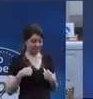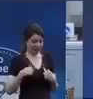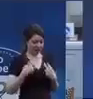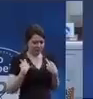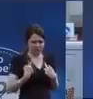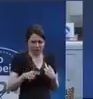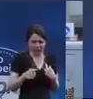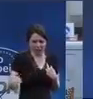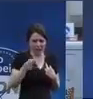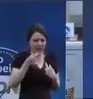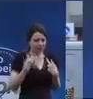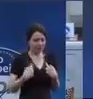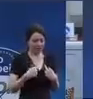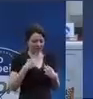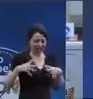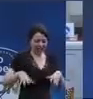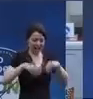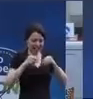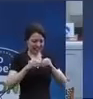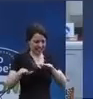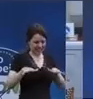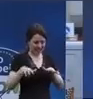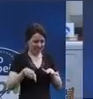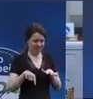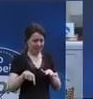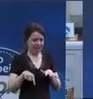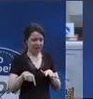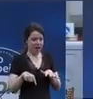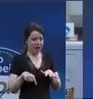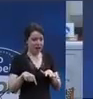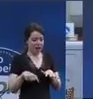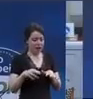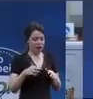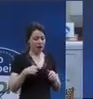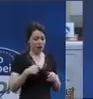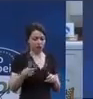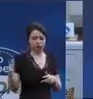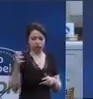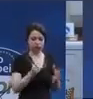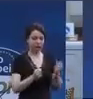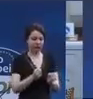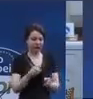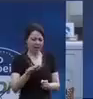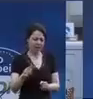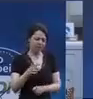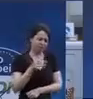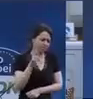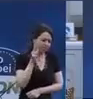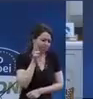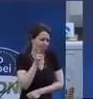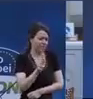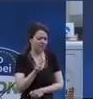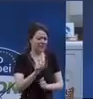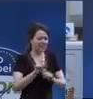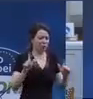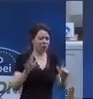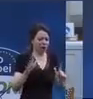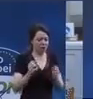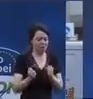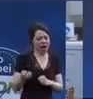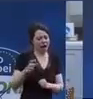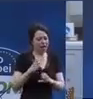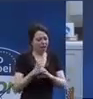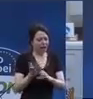la vita perché ogni iniziativa che ho fatto dal portare ragazzi straordinari in macchina e